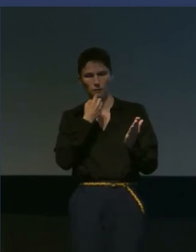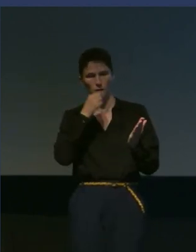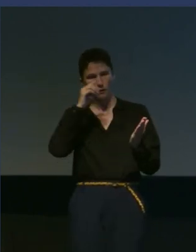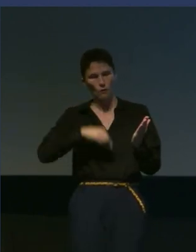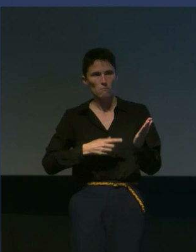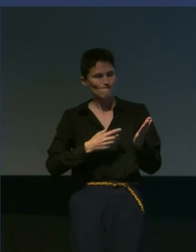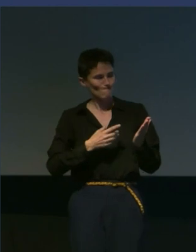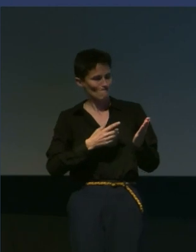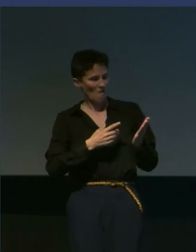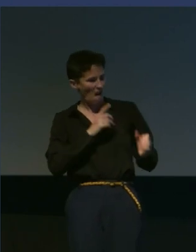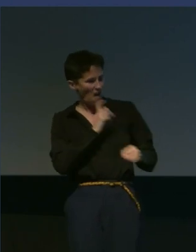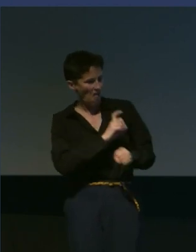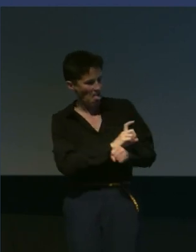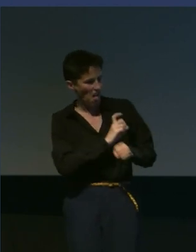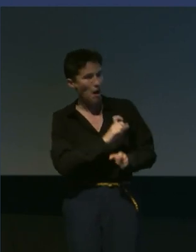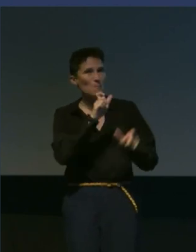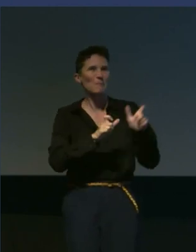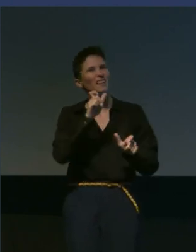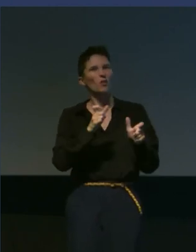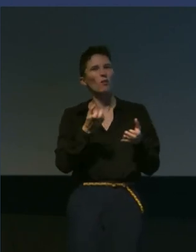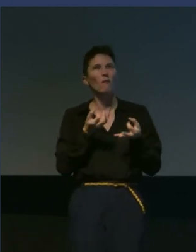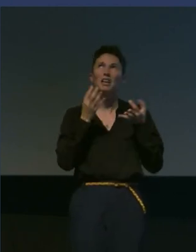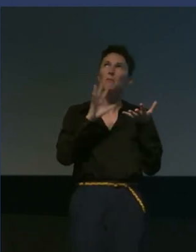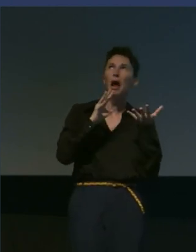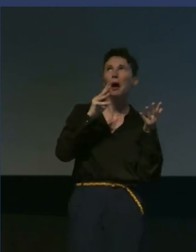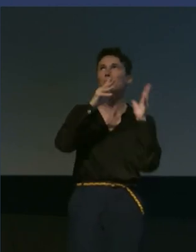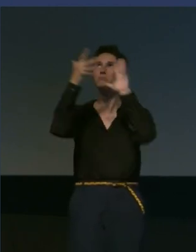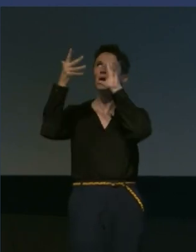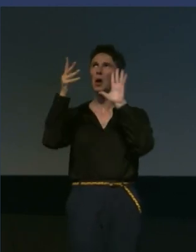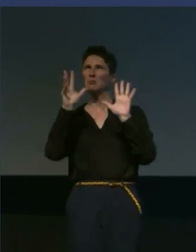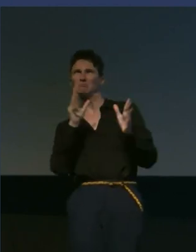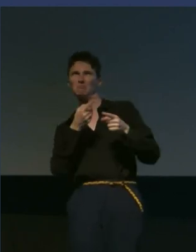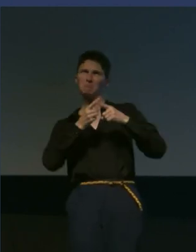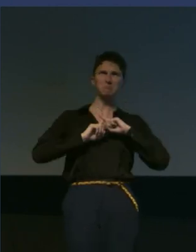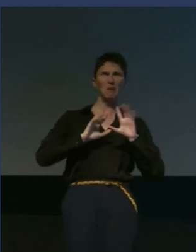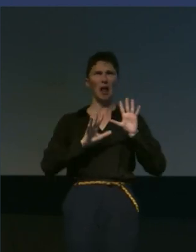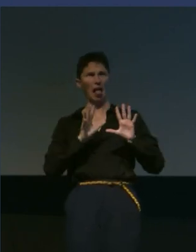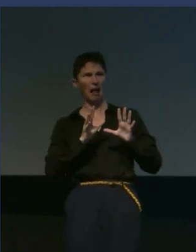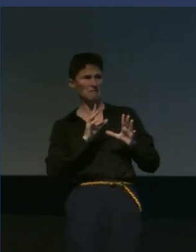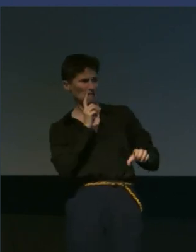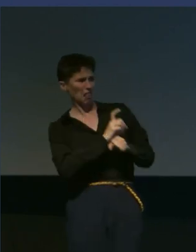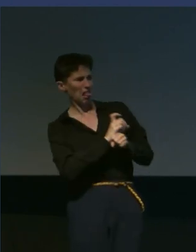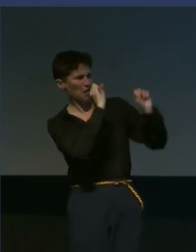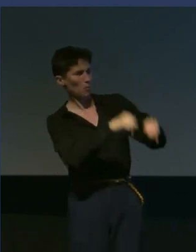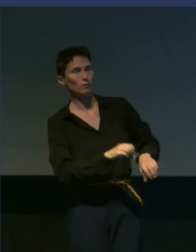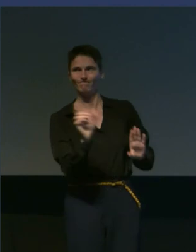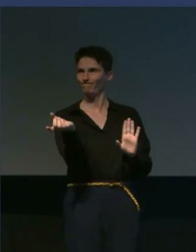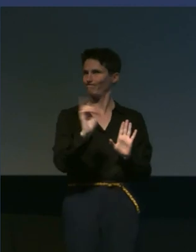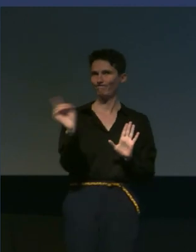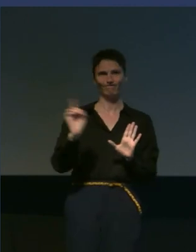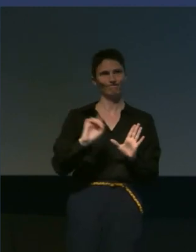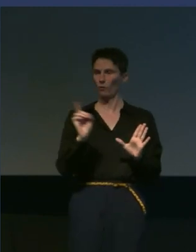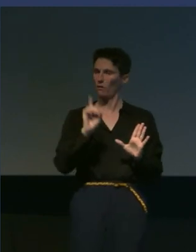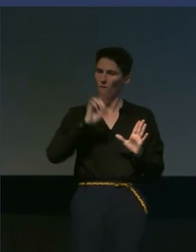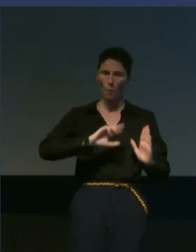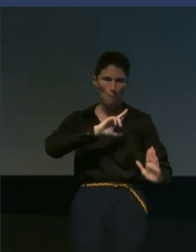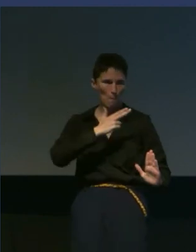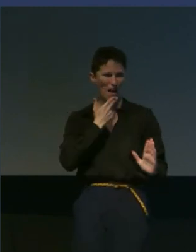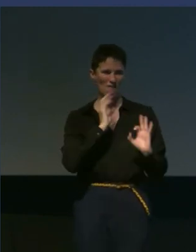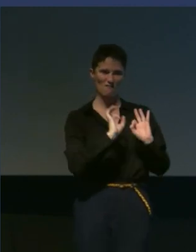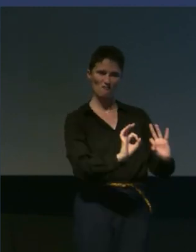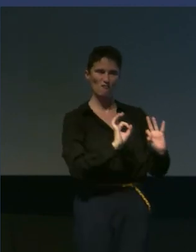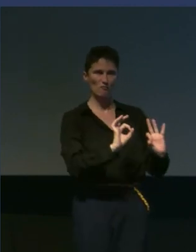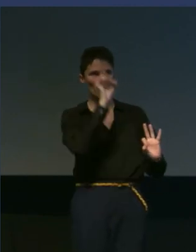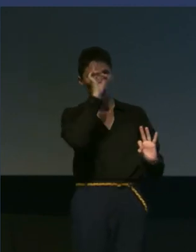être attaquable par les climato-sceptiques. C'était inenvisageable, en fait. Il fallait qu'il soit le plus uniforme possible parce que les climato-sceptiques,